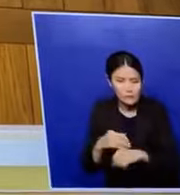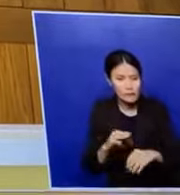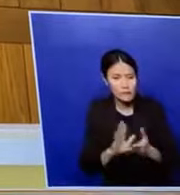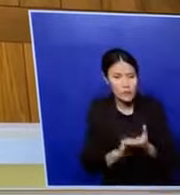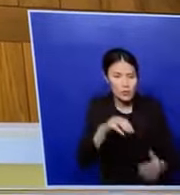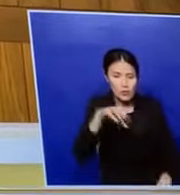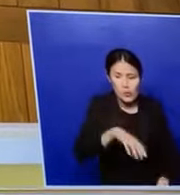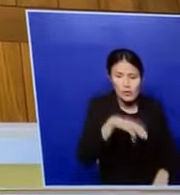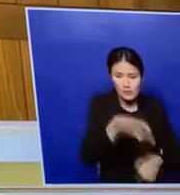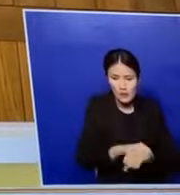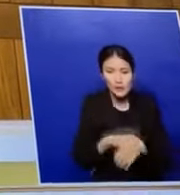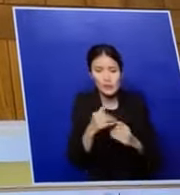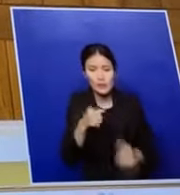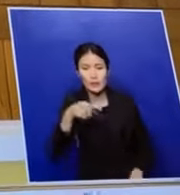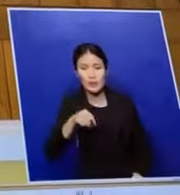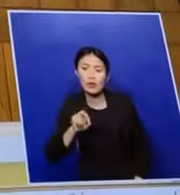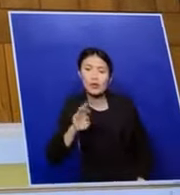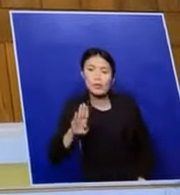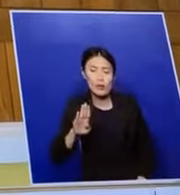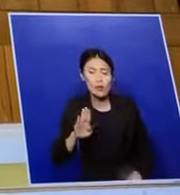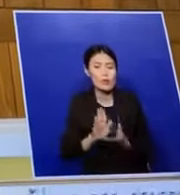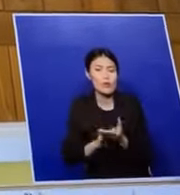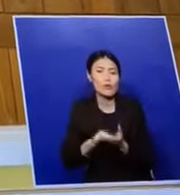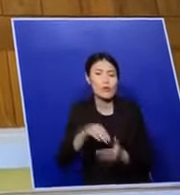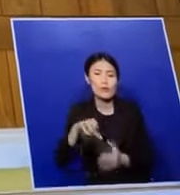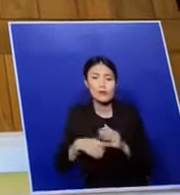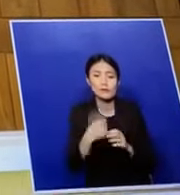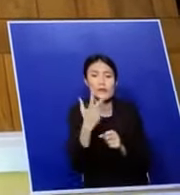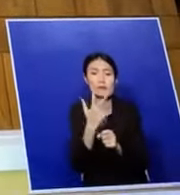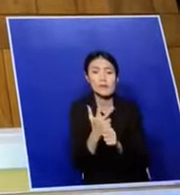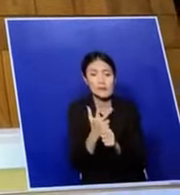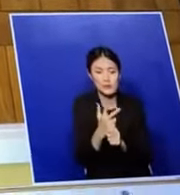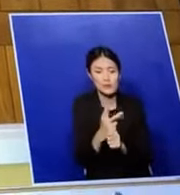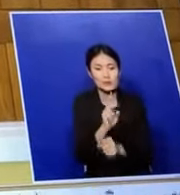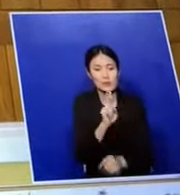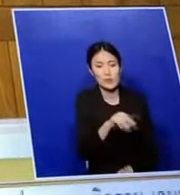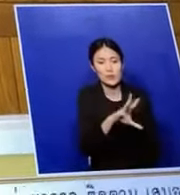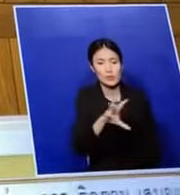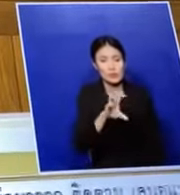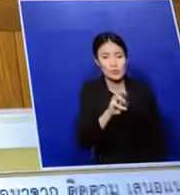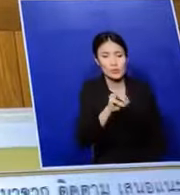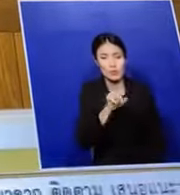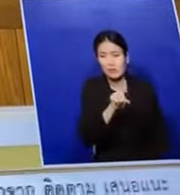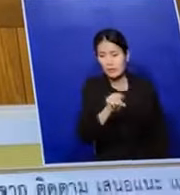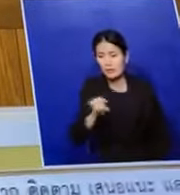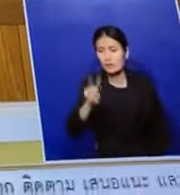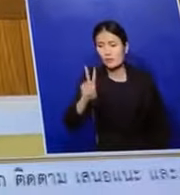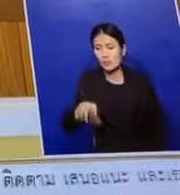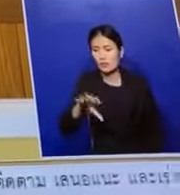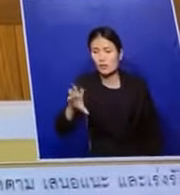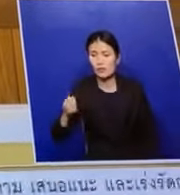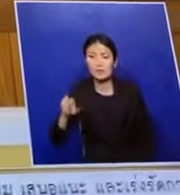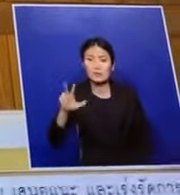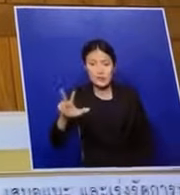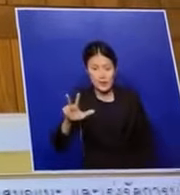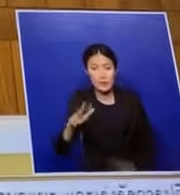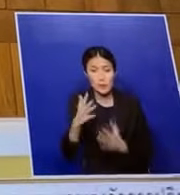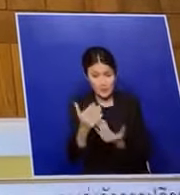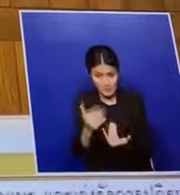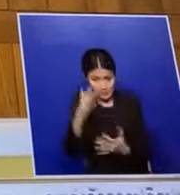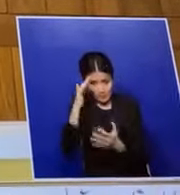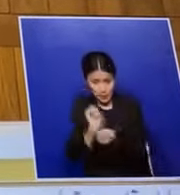พนันช่วง3ปีที่ผ่านมาตั้งแต่ปี2561ถึง2563มีการจับกุมอยู่ที่ประมา